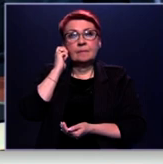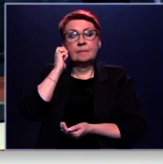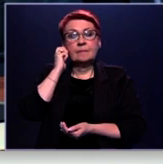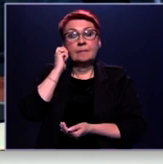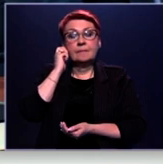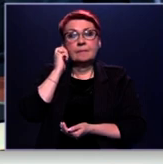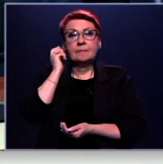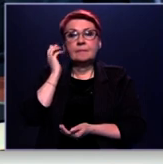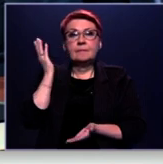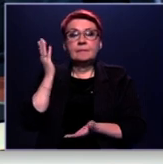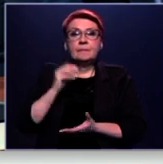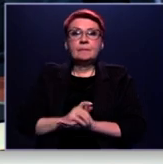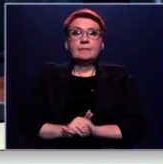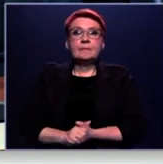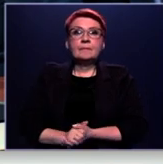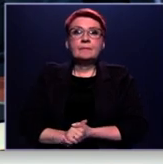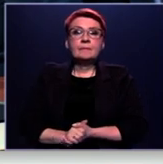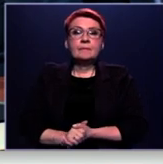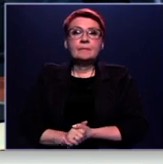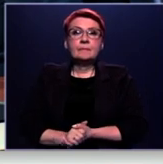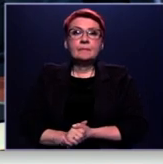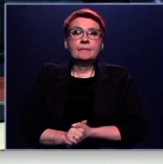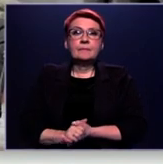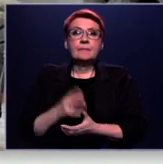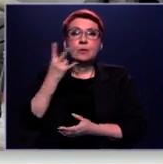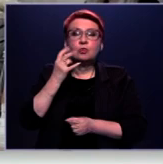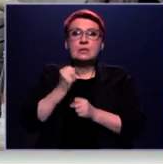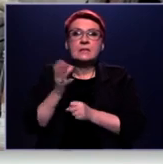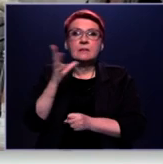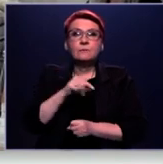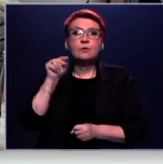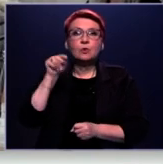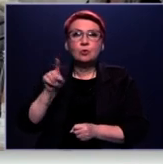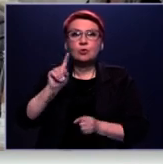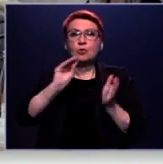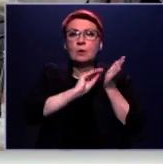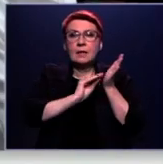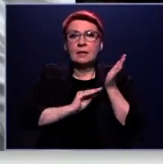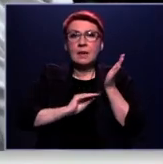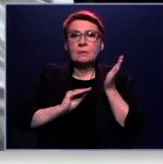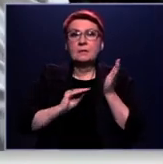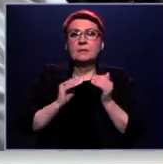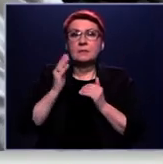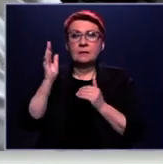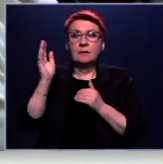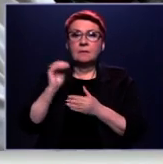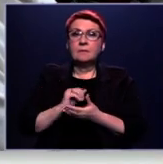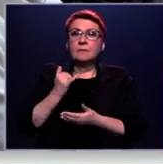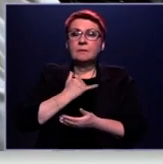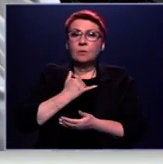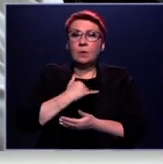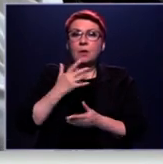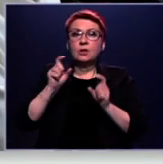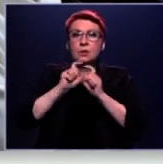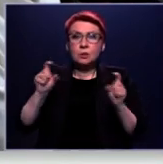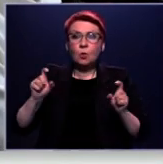работаете, браться, сконцентрировать все то, что написано у нас сейчас на этом экране. У наших там